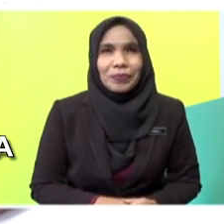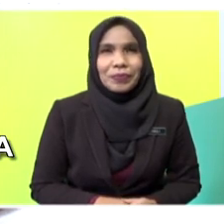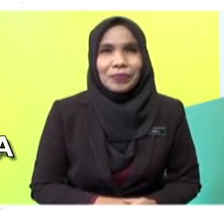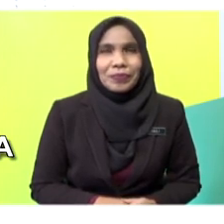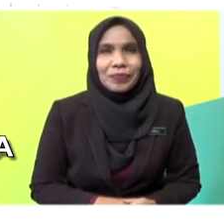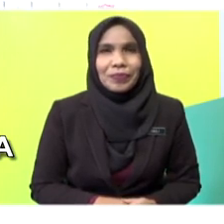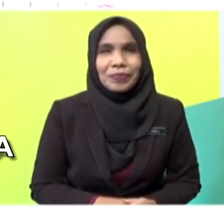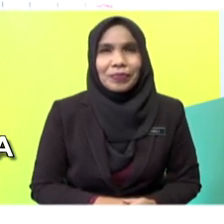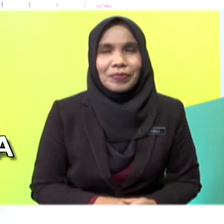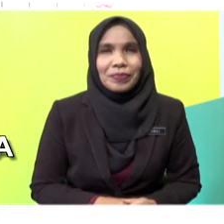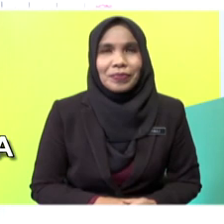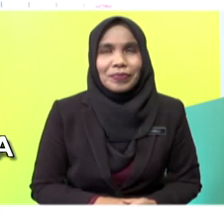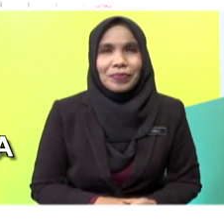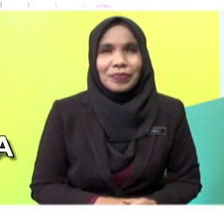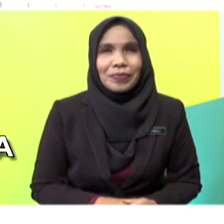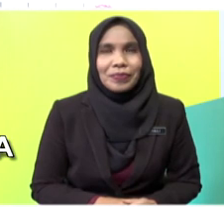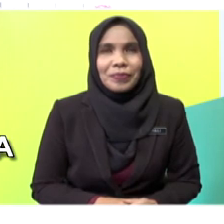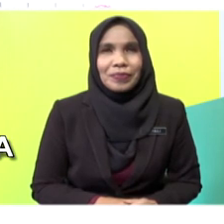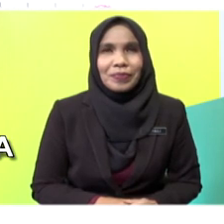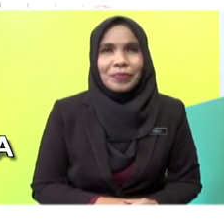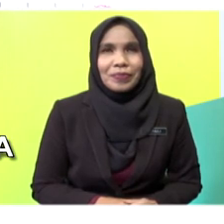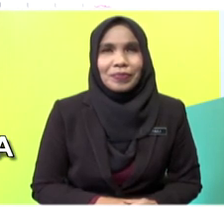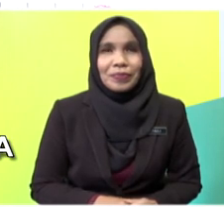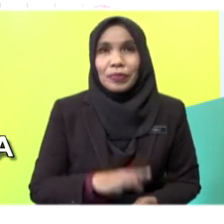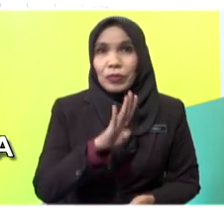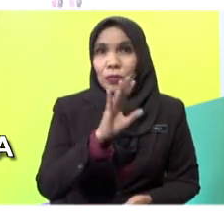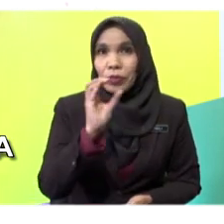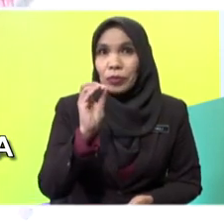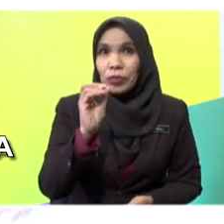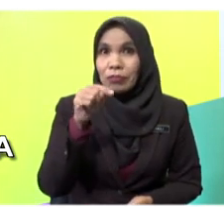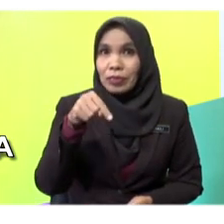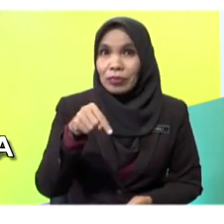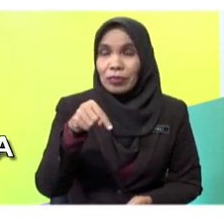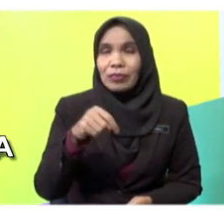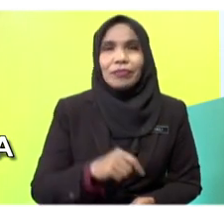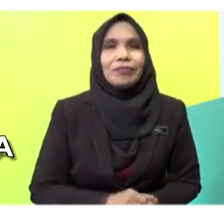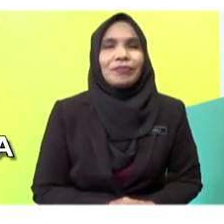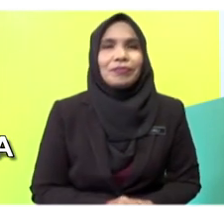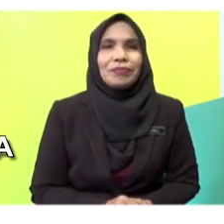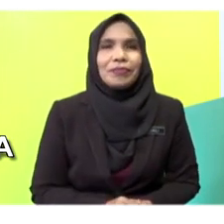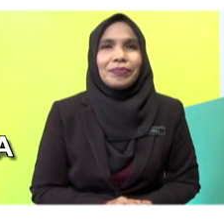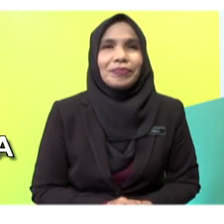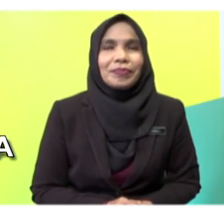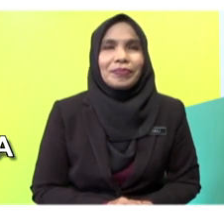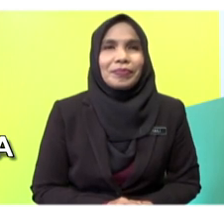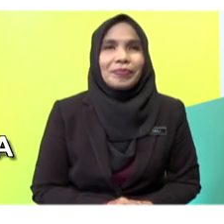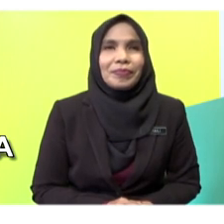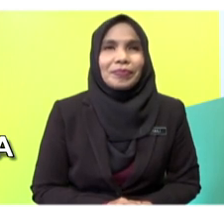40. 40 di sini ya cikgu. Ya. Yes, nanti saya tolong pegang. Oh, terima kasih cikgu. Sekejap,